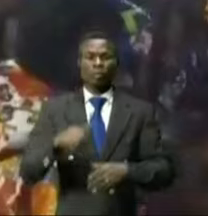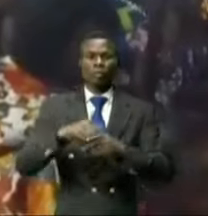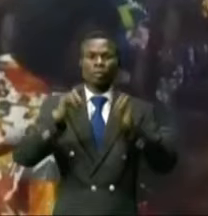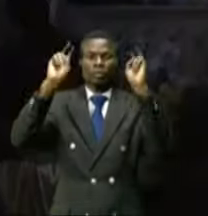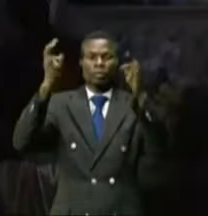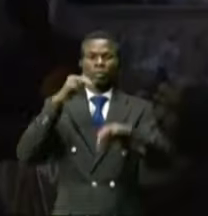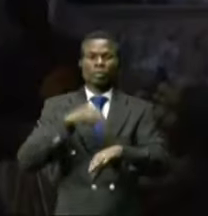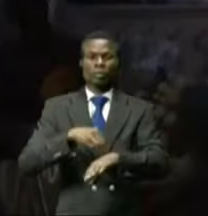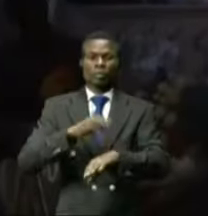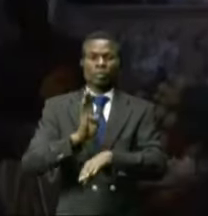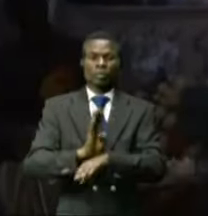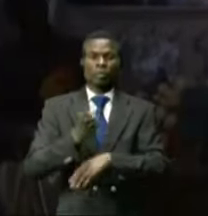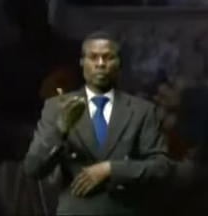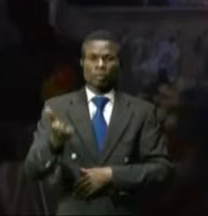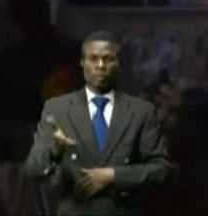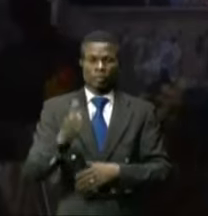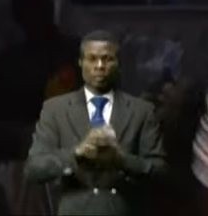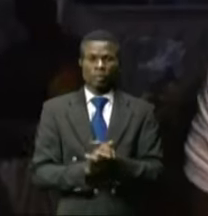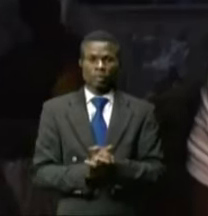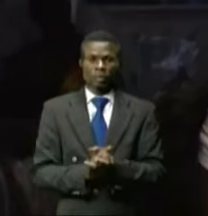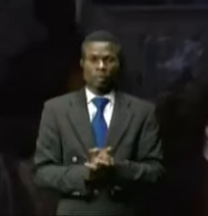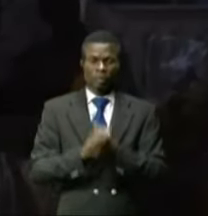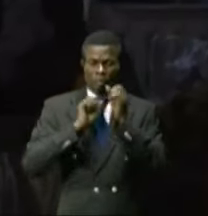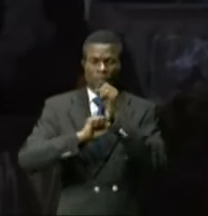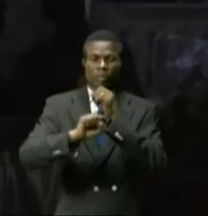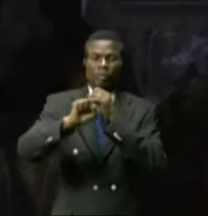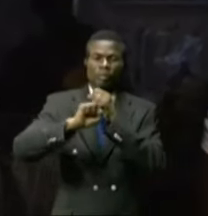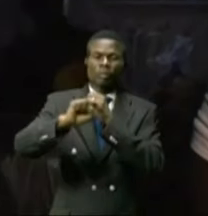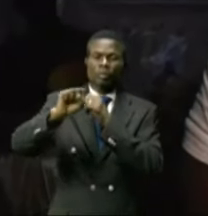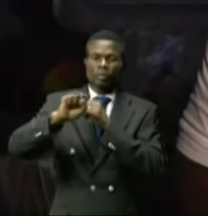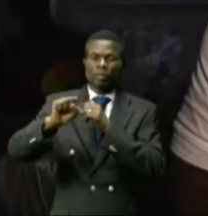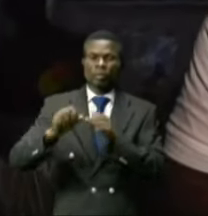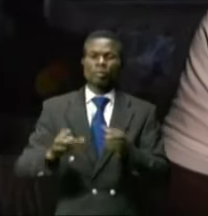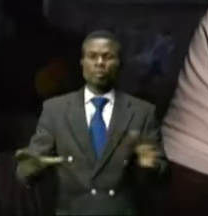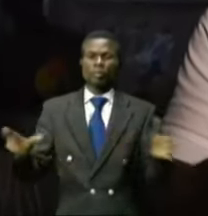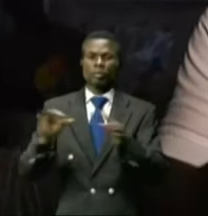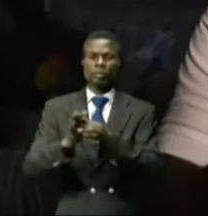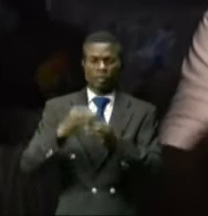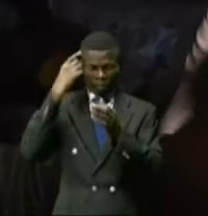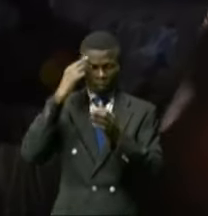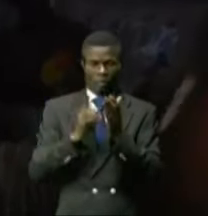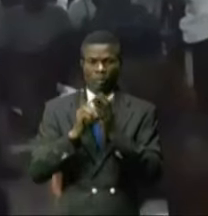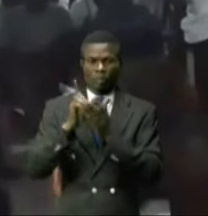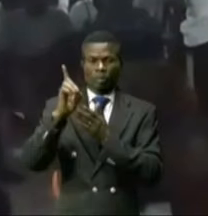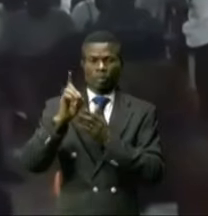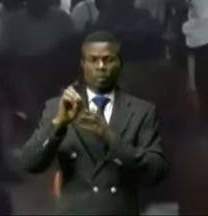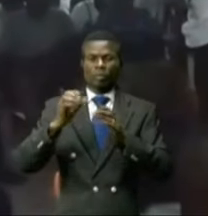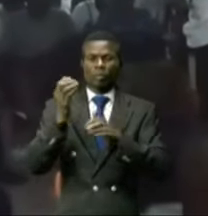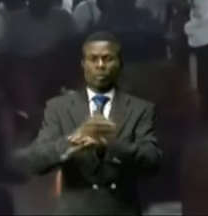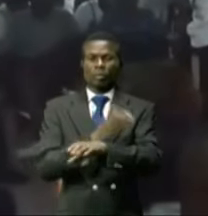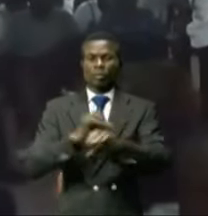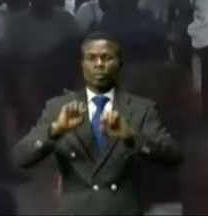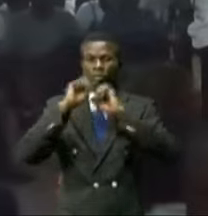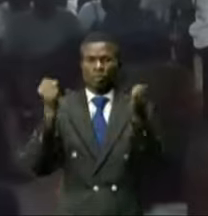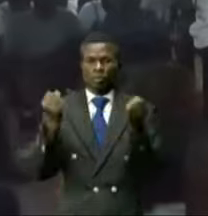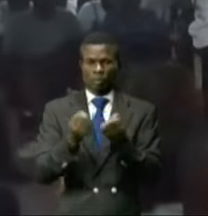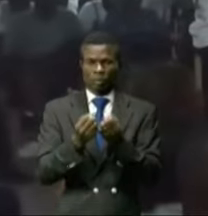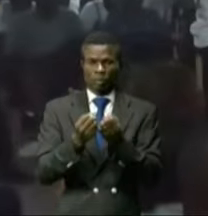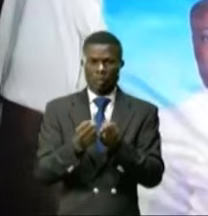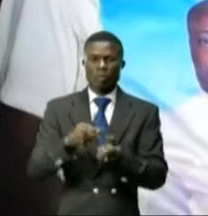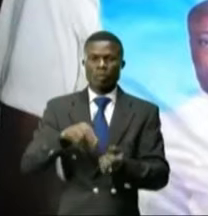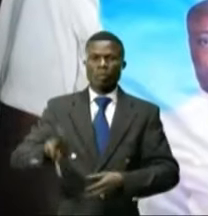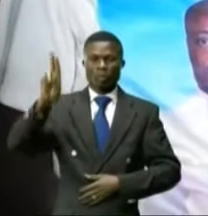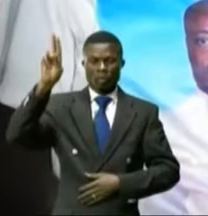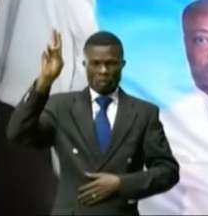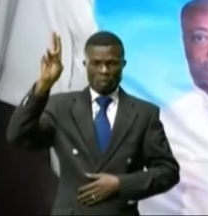Matadi. Dominique Odiambete a galvanisé la base de son parti Union pour la démocratie et le progrès social de la commune de Matadi, dirigé de